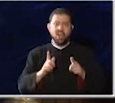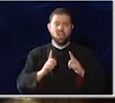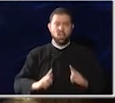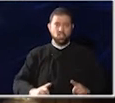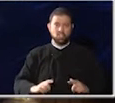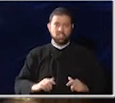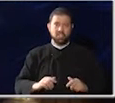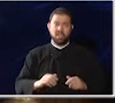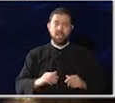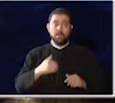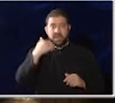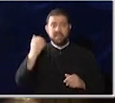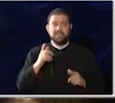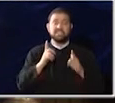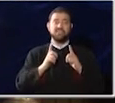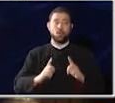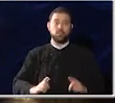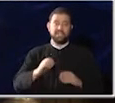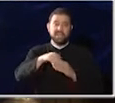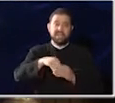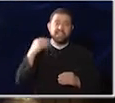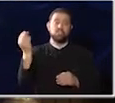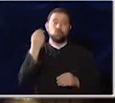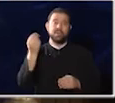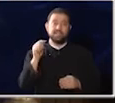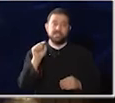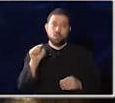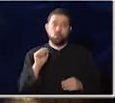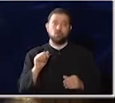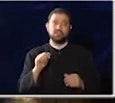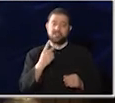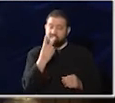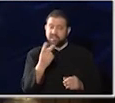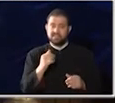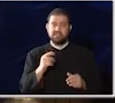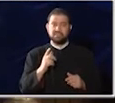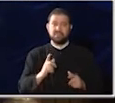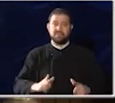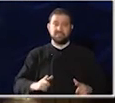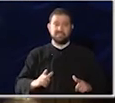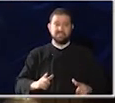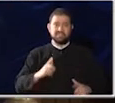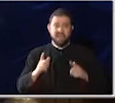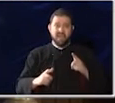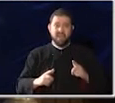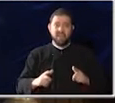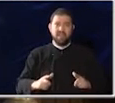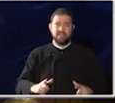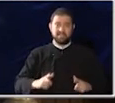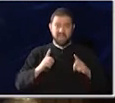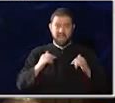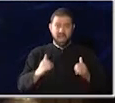se va odihni în Dumnezeu, iată, starea aceasta de agitație, starea aceasta de nemulțumire continuă,